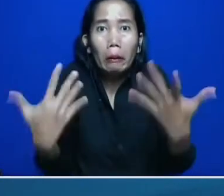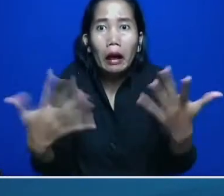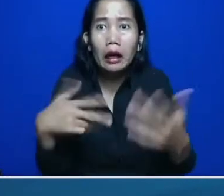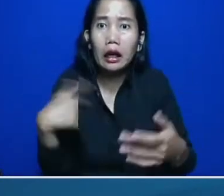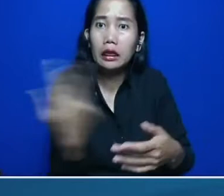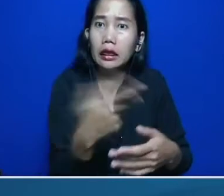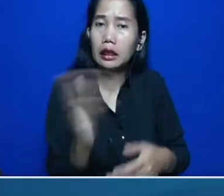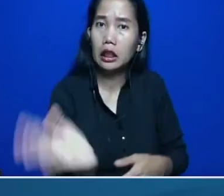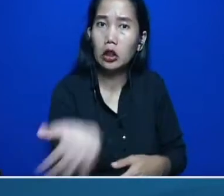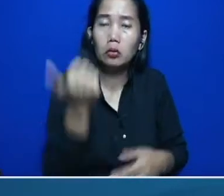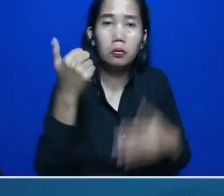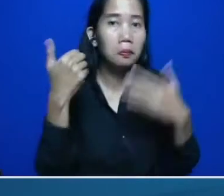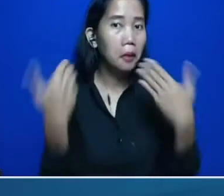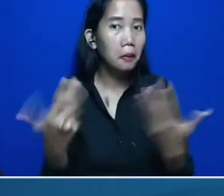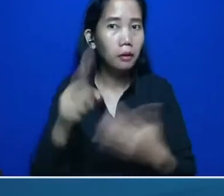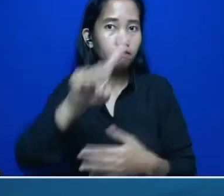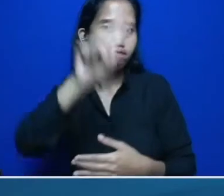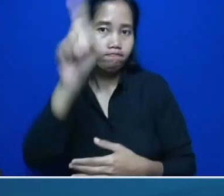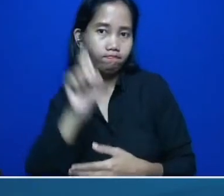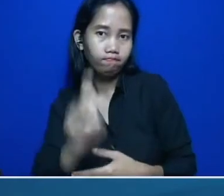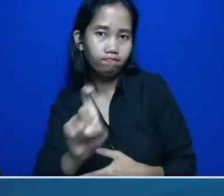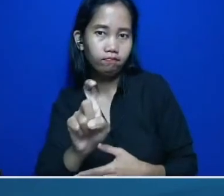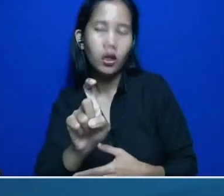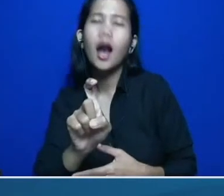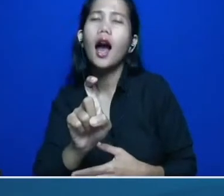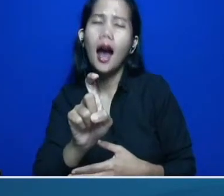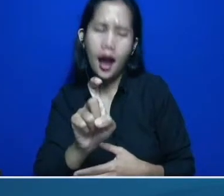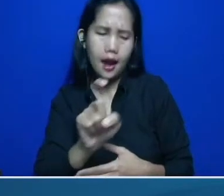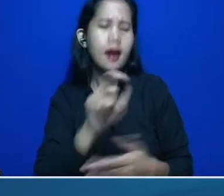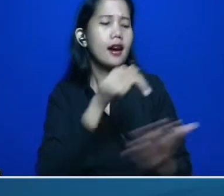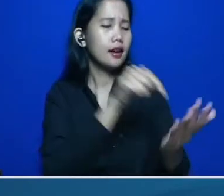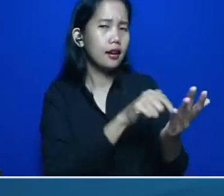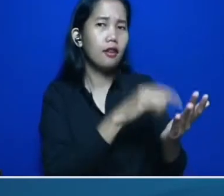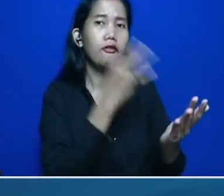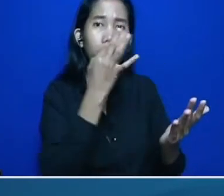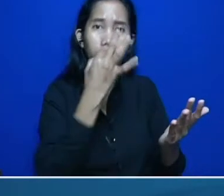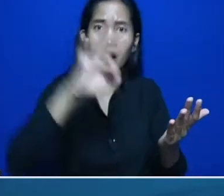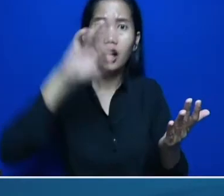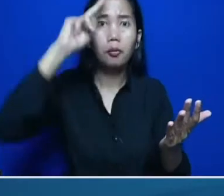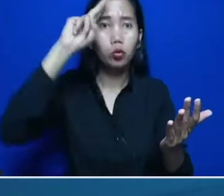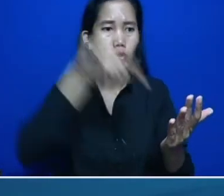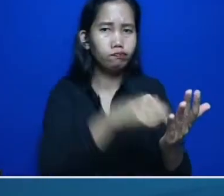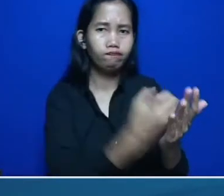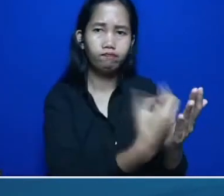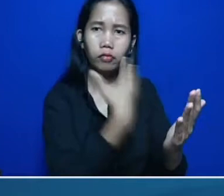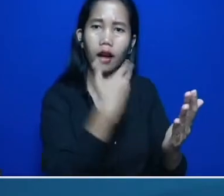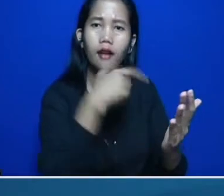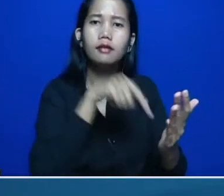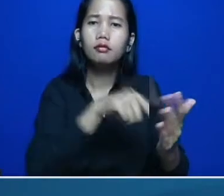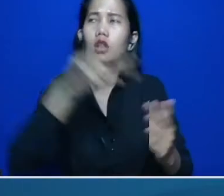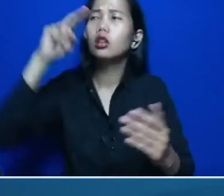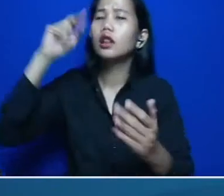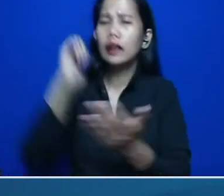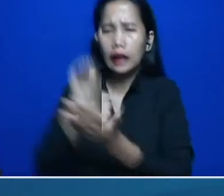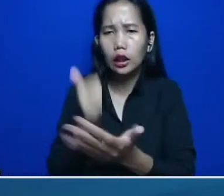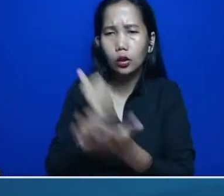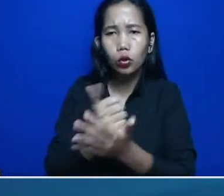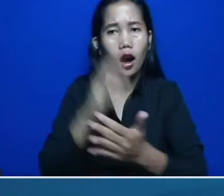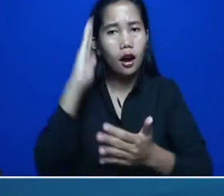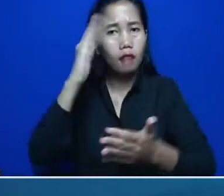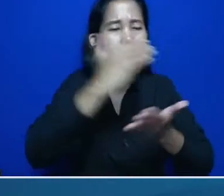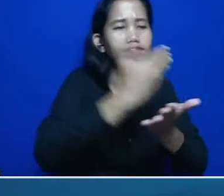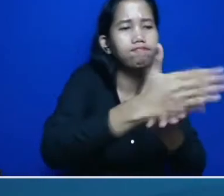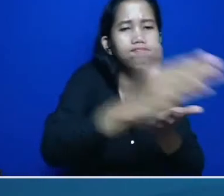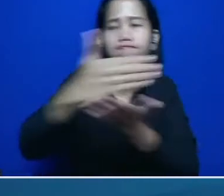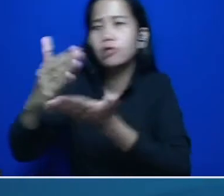firman tuhan malam ini tentunya akan memberikan kekuatan kepada kita sekalian kita mulai